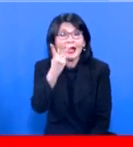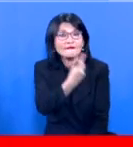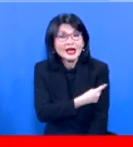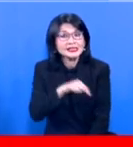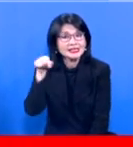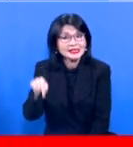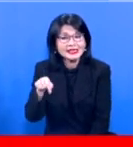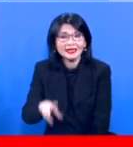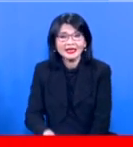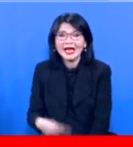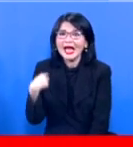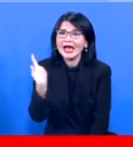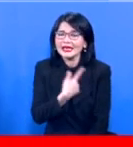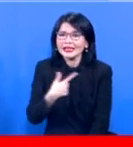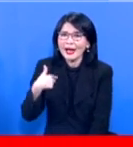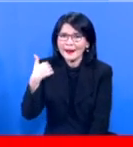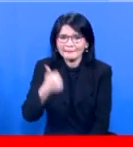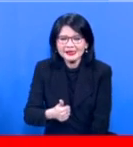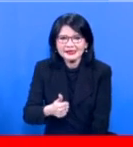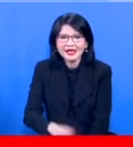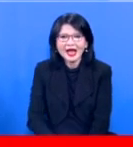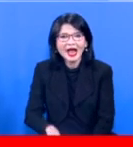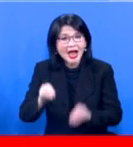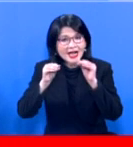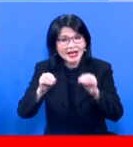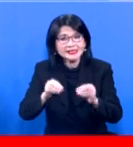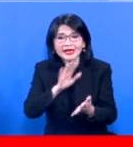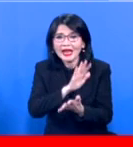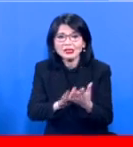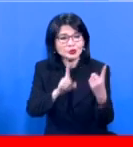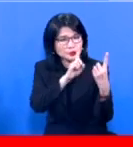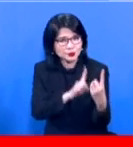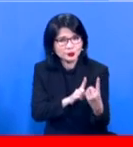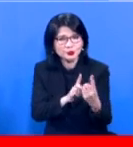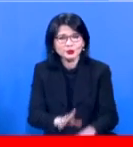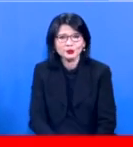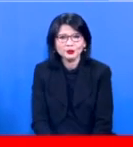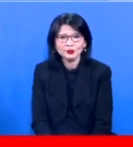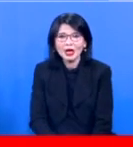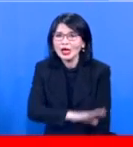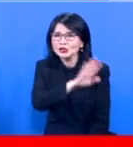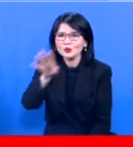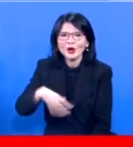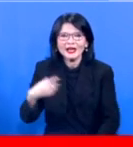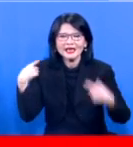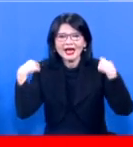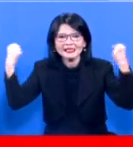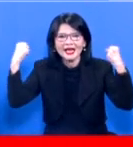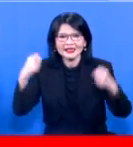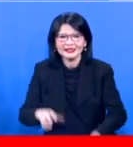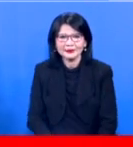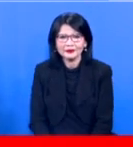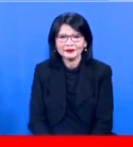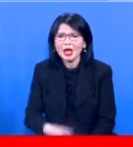ini, kita bisa melaksanakan pembelajaran tatap muka dengan kondisi anak-anak kita sehat walafiat. Elmi Gurnita